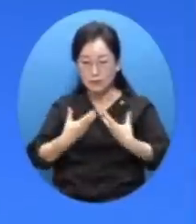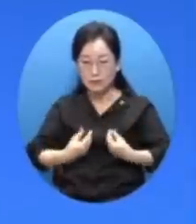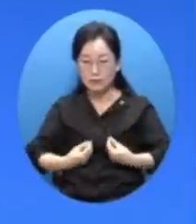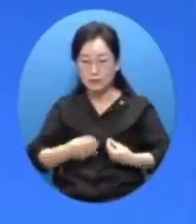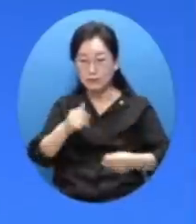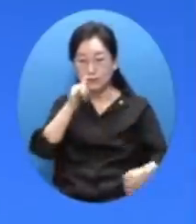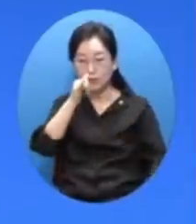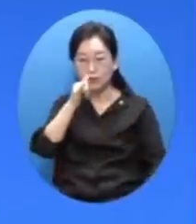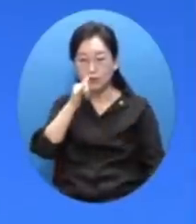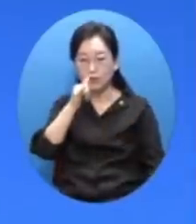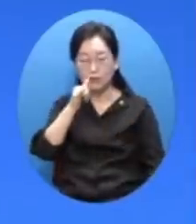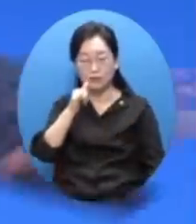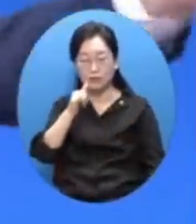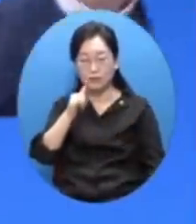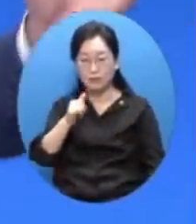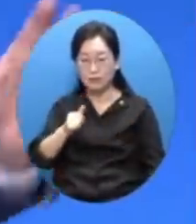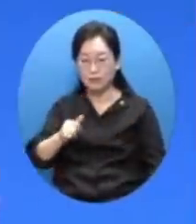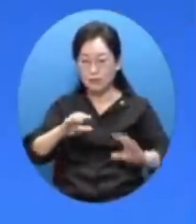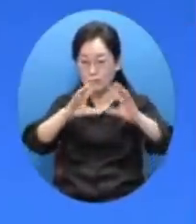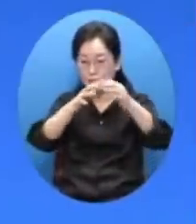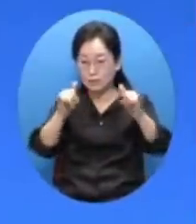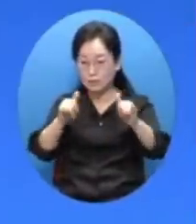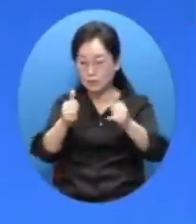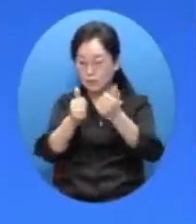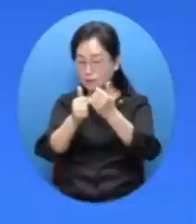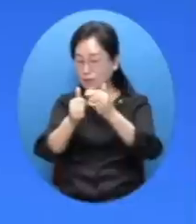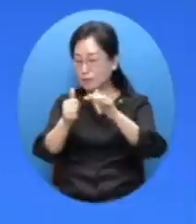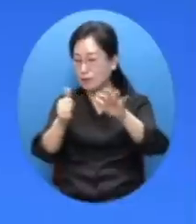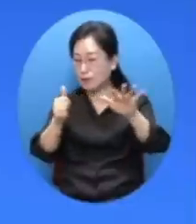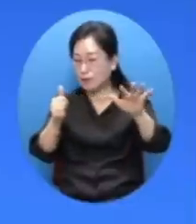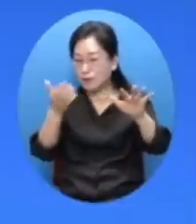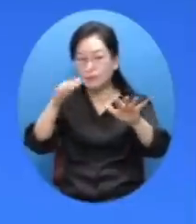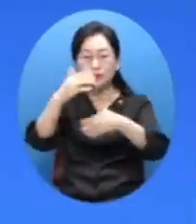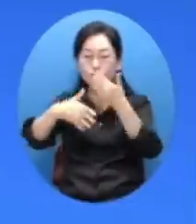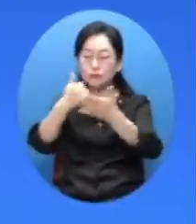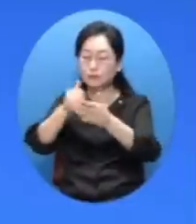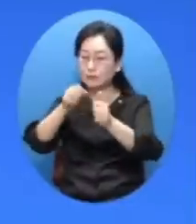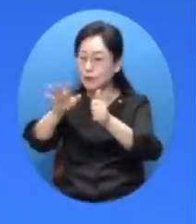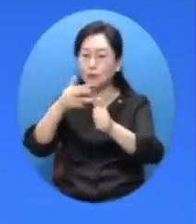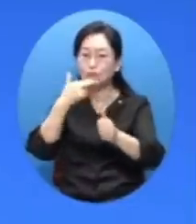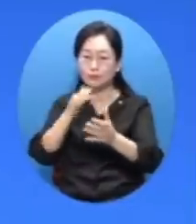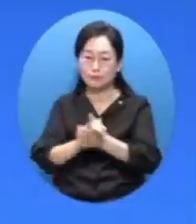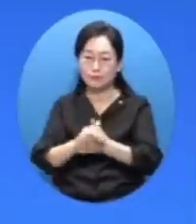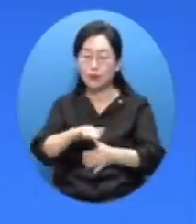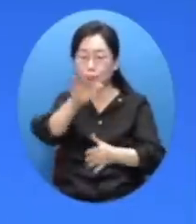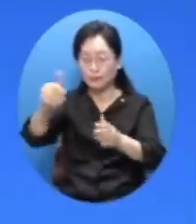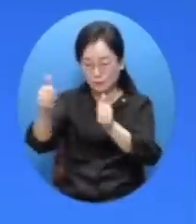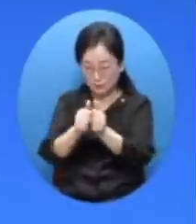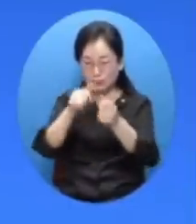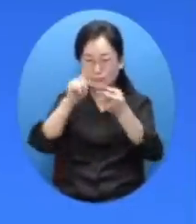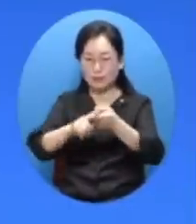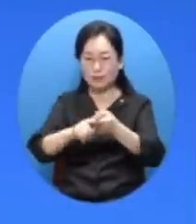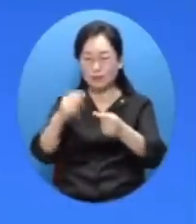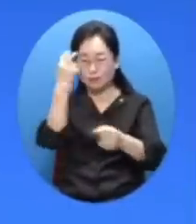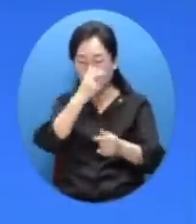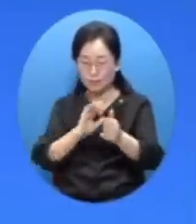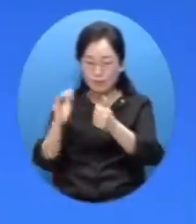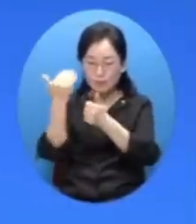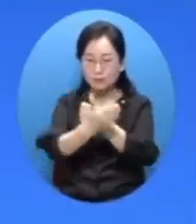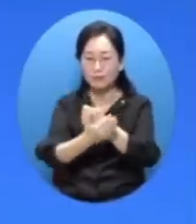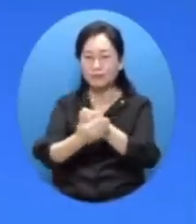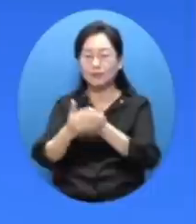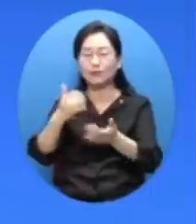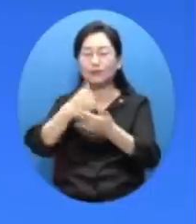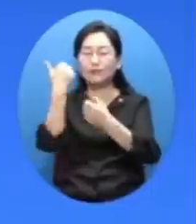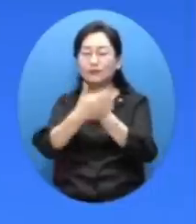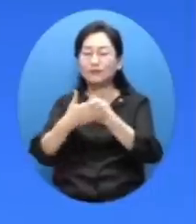때 세상 사람들이 다 나를 떠나도 우리 주님은 우리를 떠나니 하시고 우리 곁에 계시고 우리를 돌보시고 주님의